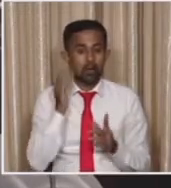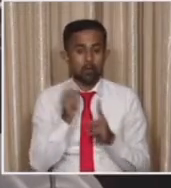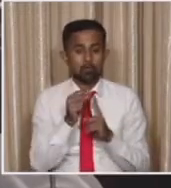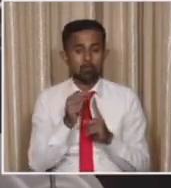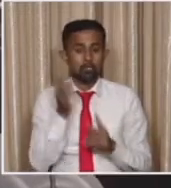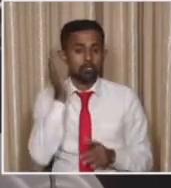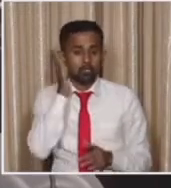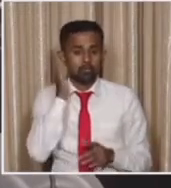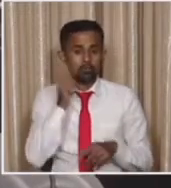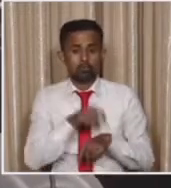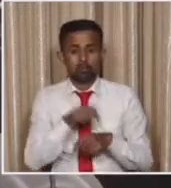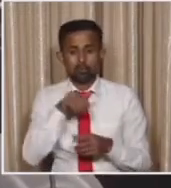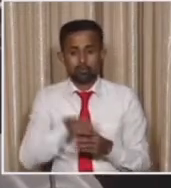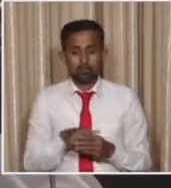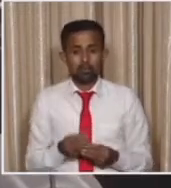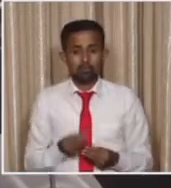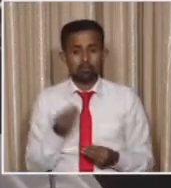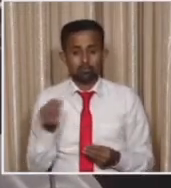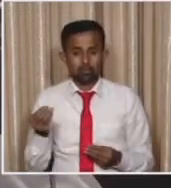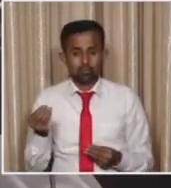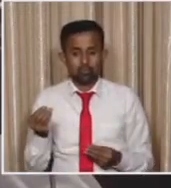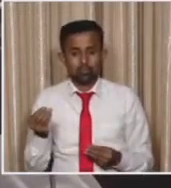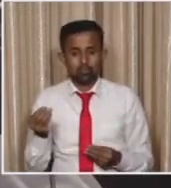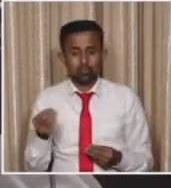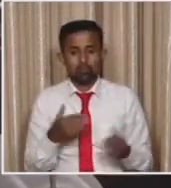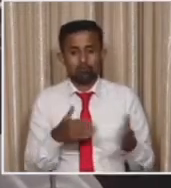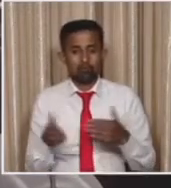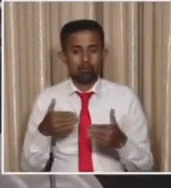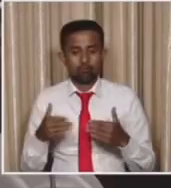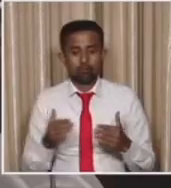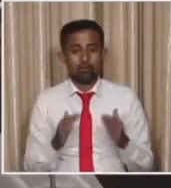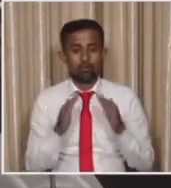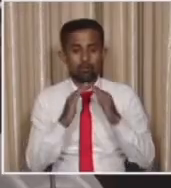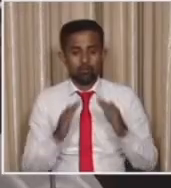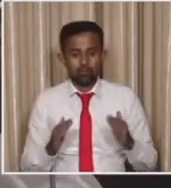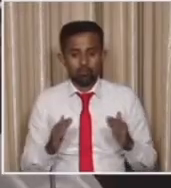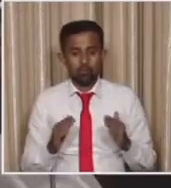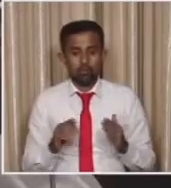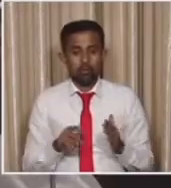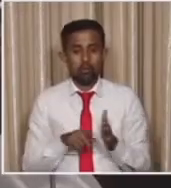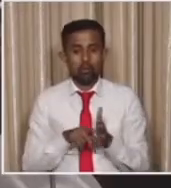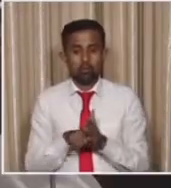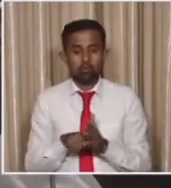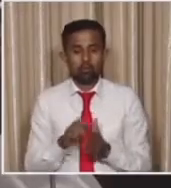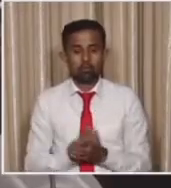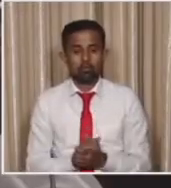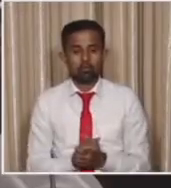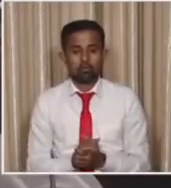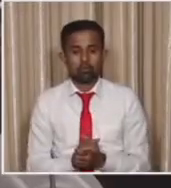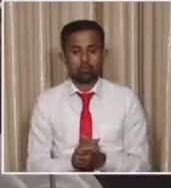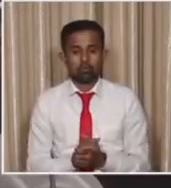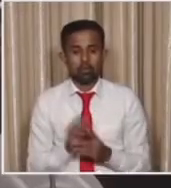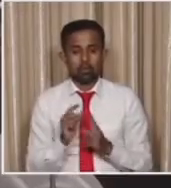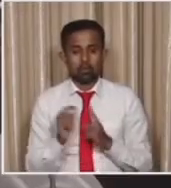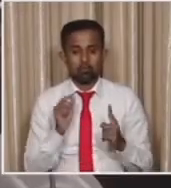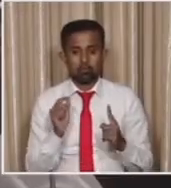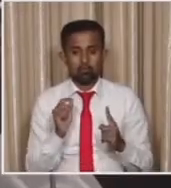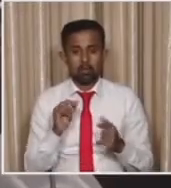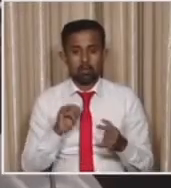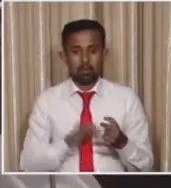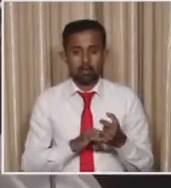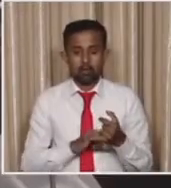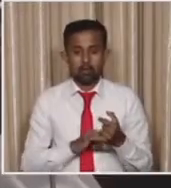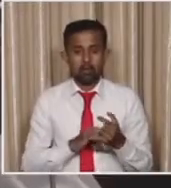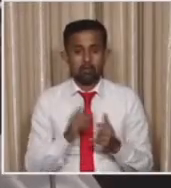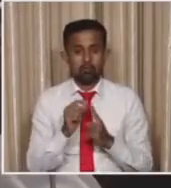saha Inggrisi kala waladi idiripat karapu idikarapu vivida godanagili walata adala Puravastu tama tiyenne ara mantrituma Selorasa